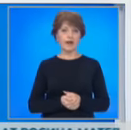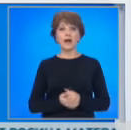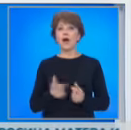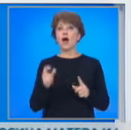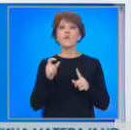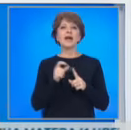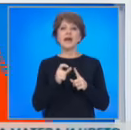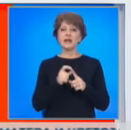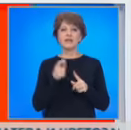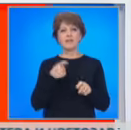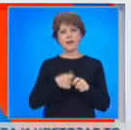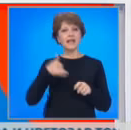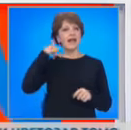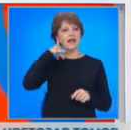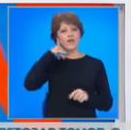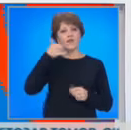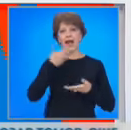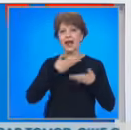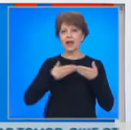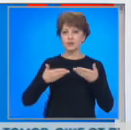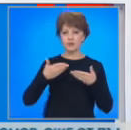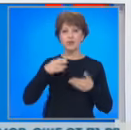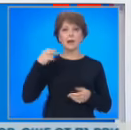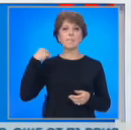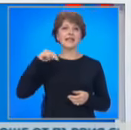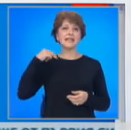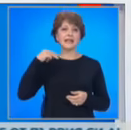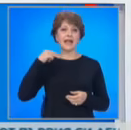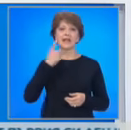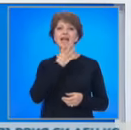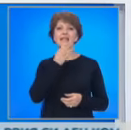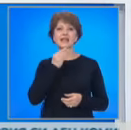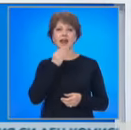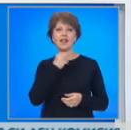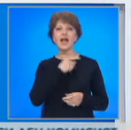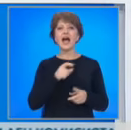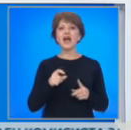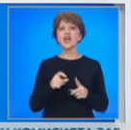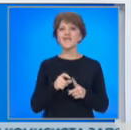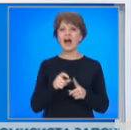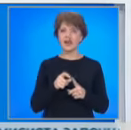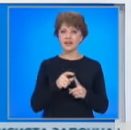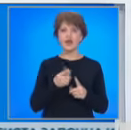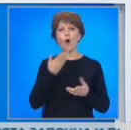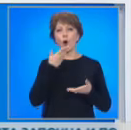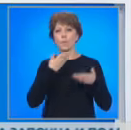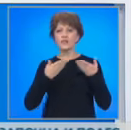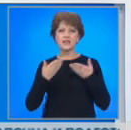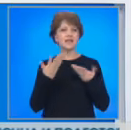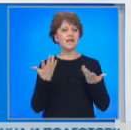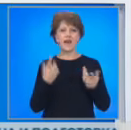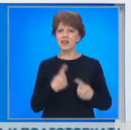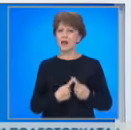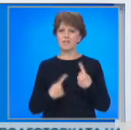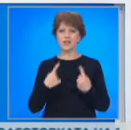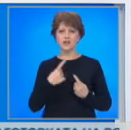Държавният глава Румен Радев проведе телефонен разговор с президента на държавата Израел Реувен Ривлин. Обсъдена е била ескалацията на